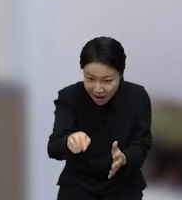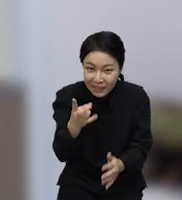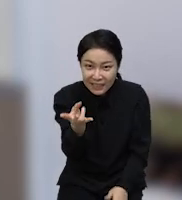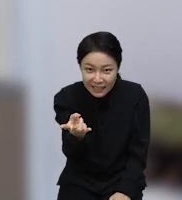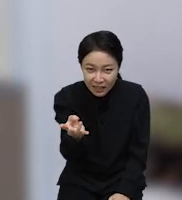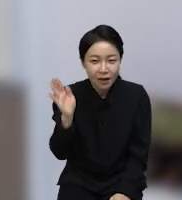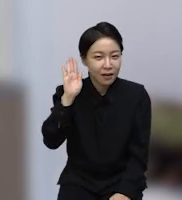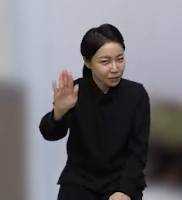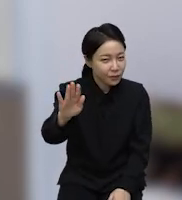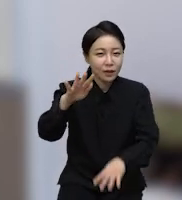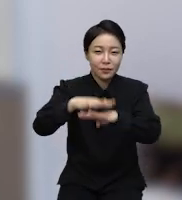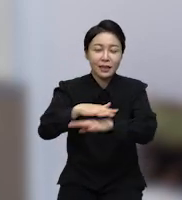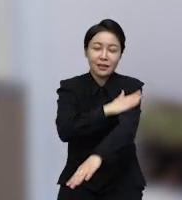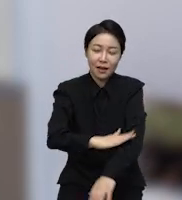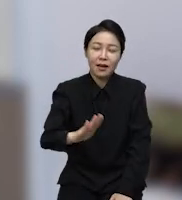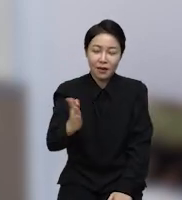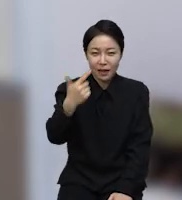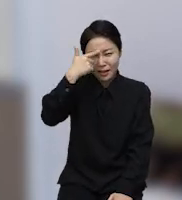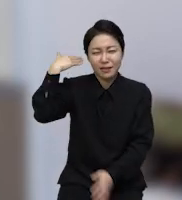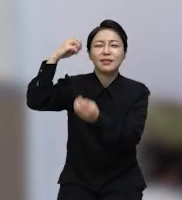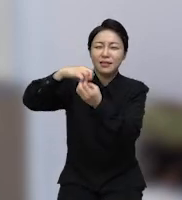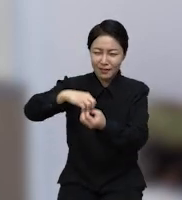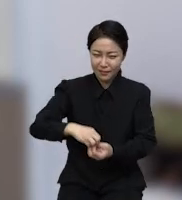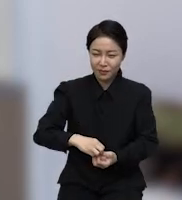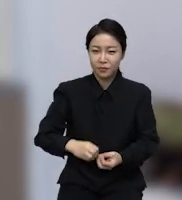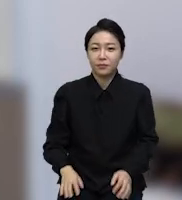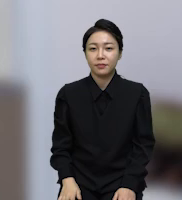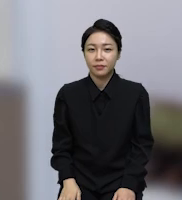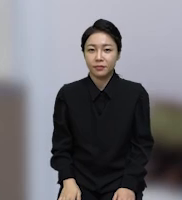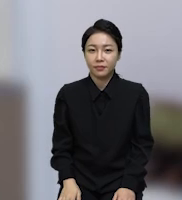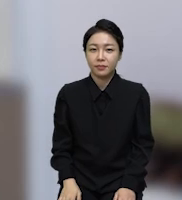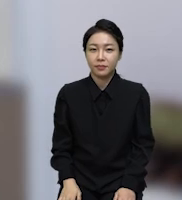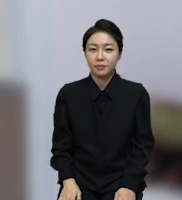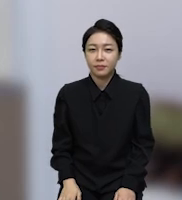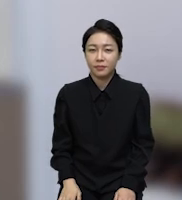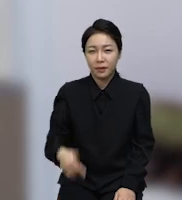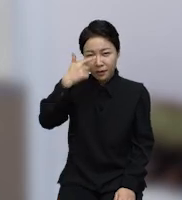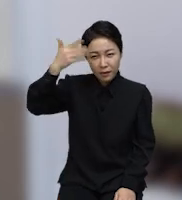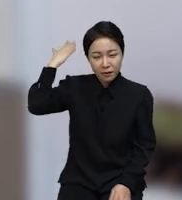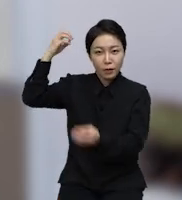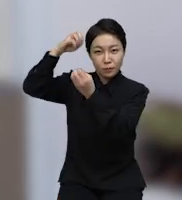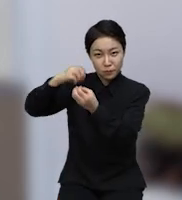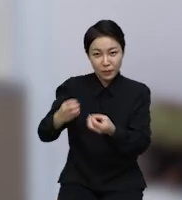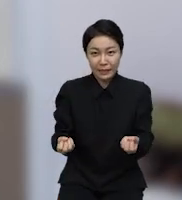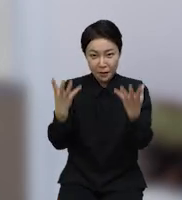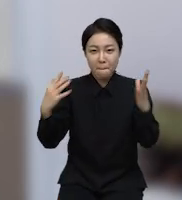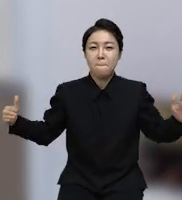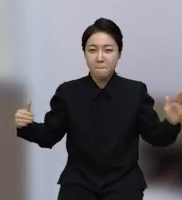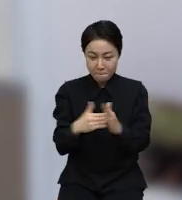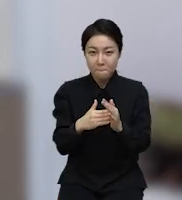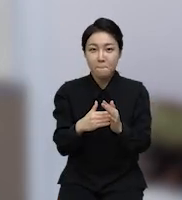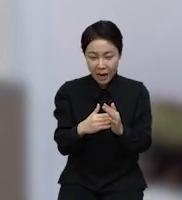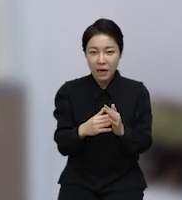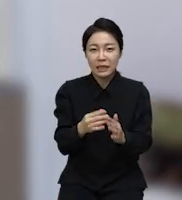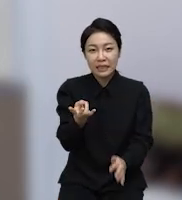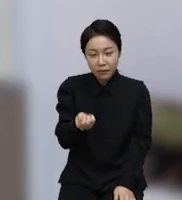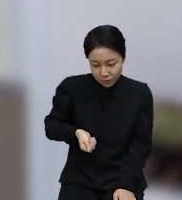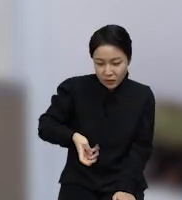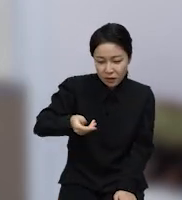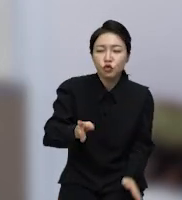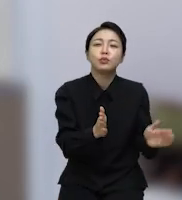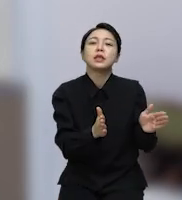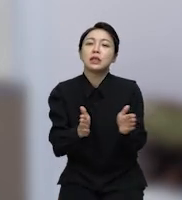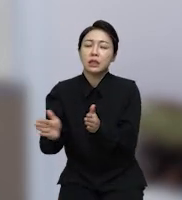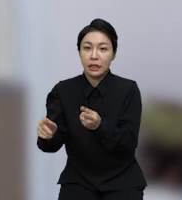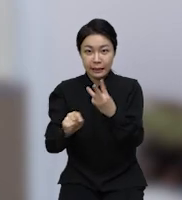솥 밖으로 튀어나오는 곡식이 그의 풍작이 된다고 믿었습니다. 이러한 세시 행사를 치르고 나면 파종